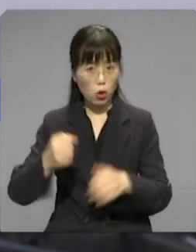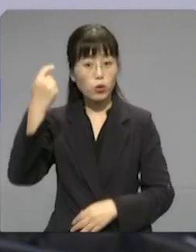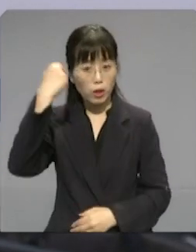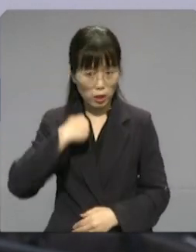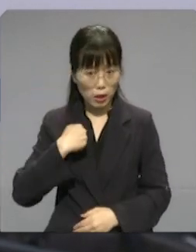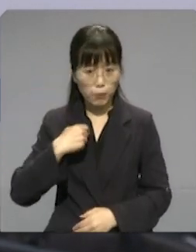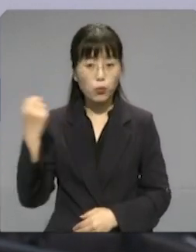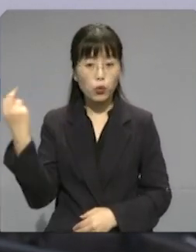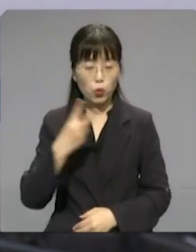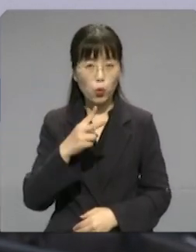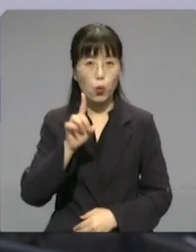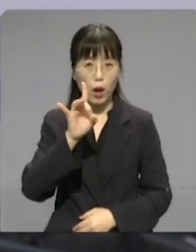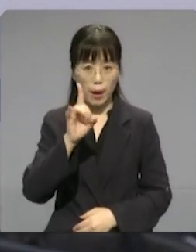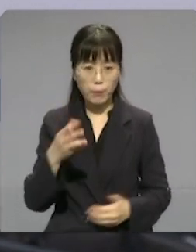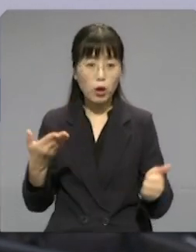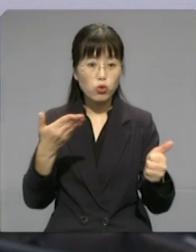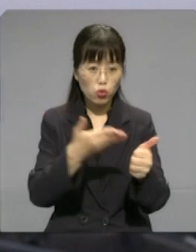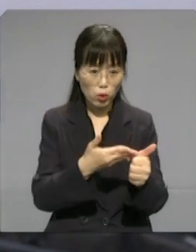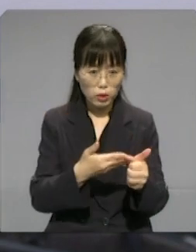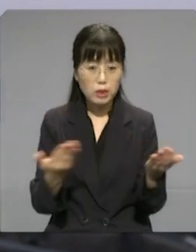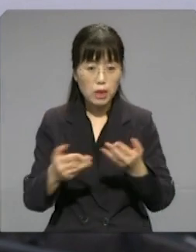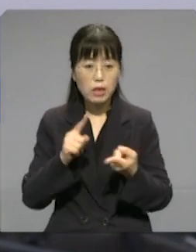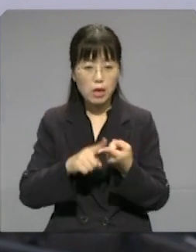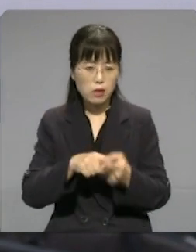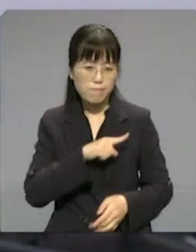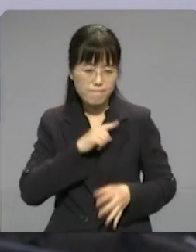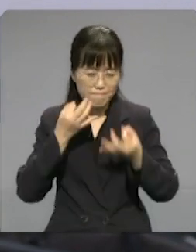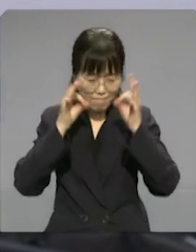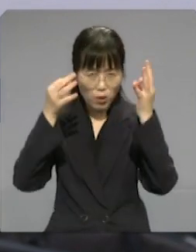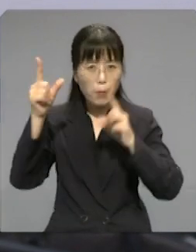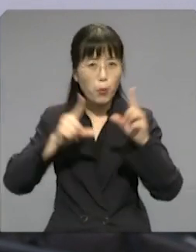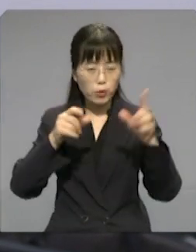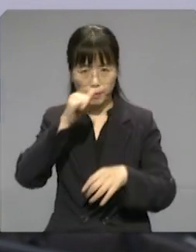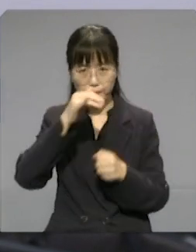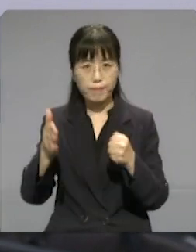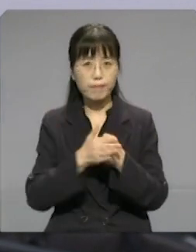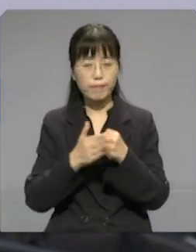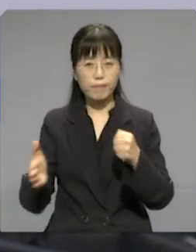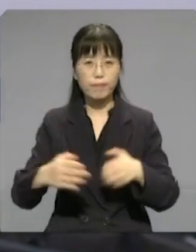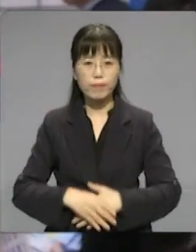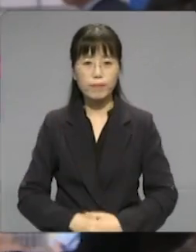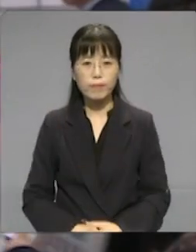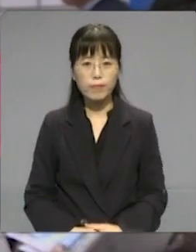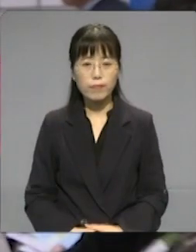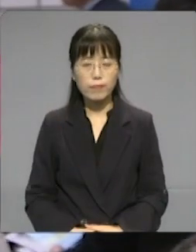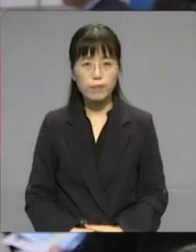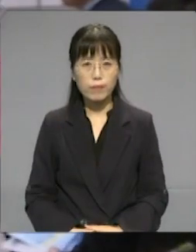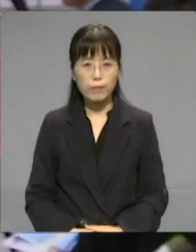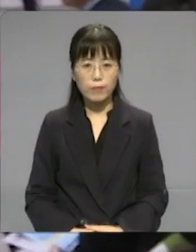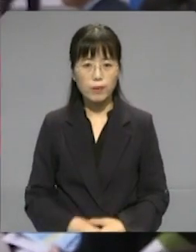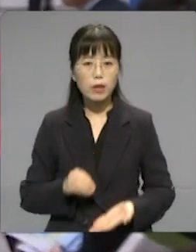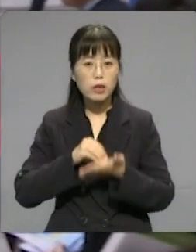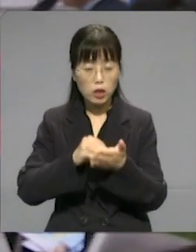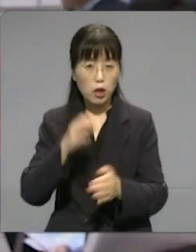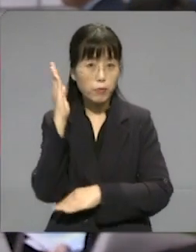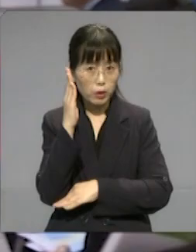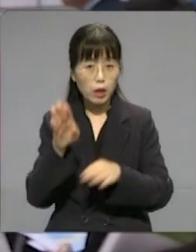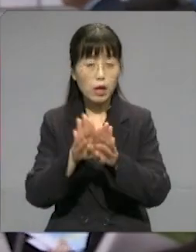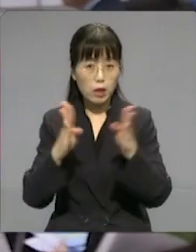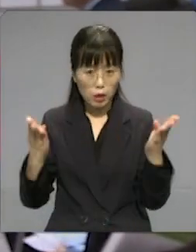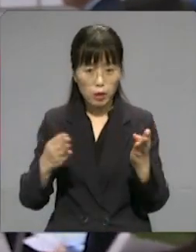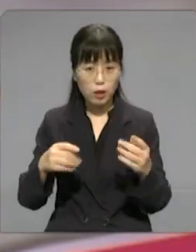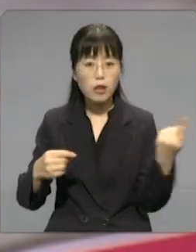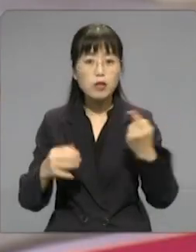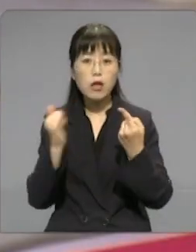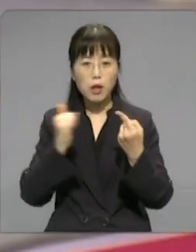성실감과 그리고 그한번 주어진 일에 대해서 최선을 다하는 어떤 그런 모습들이 있기 때문에 취업 특강까지 열리면서